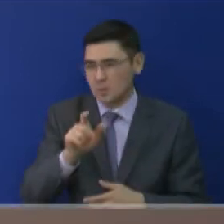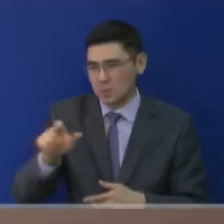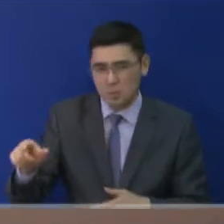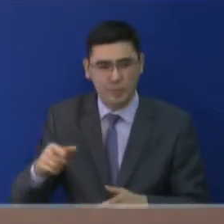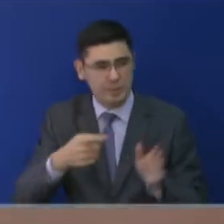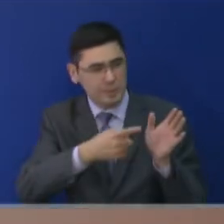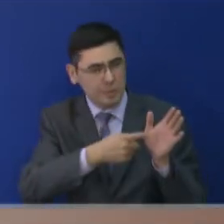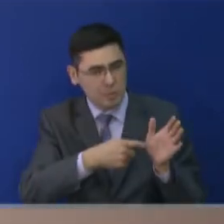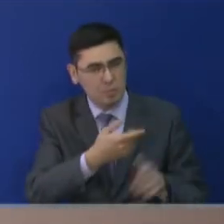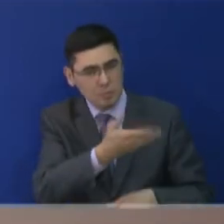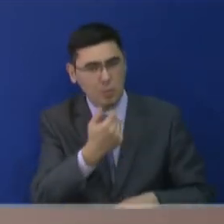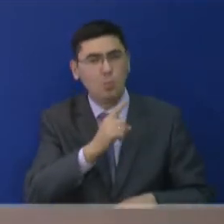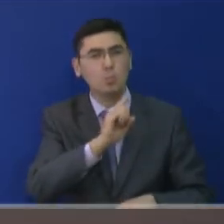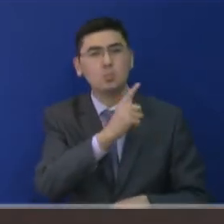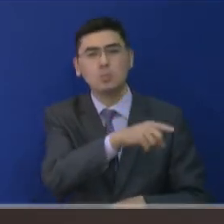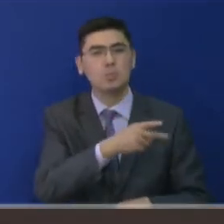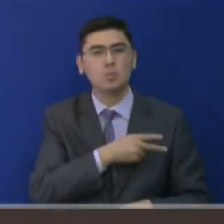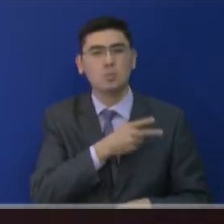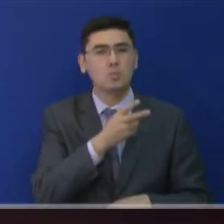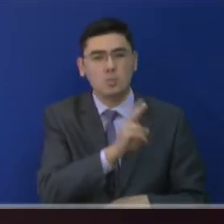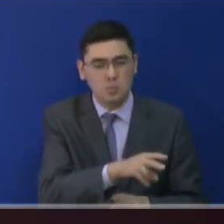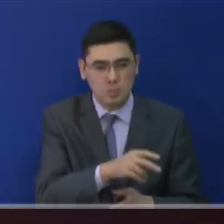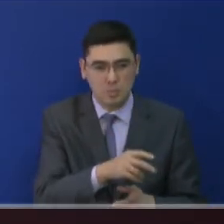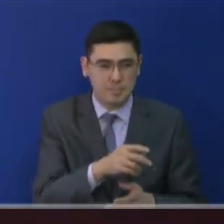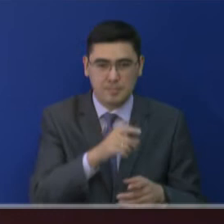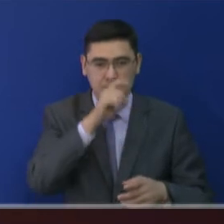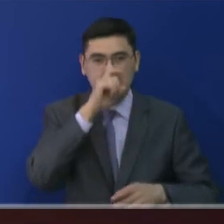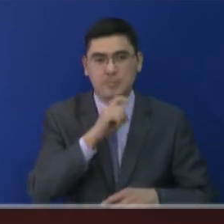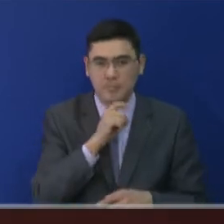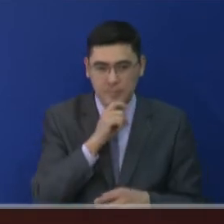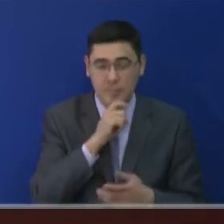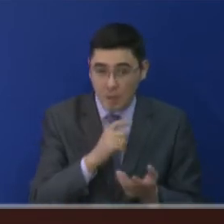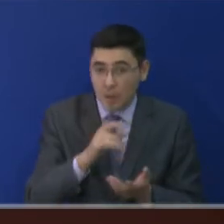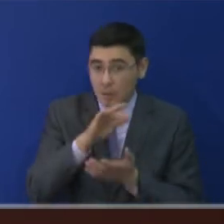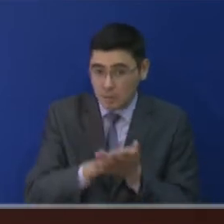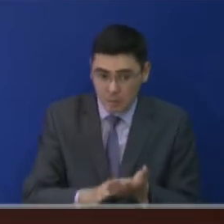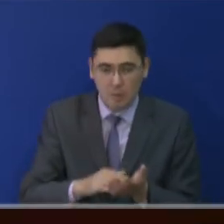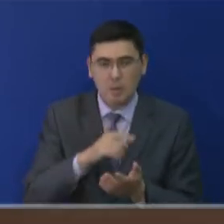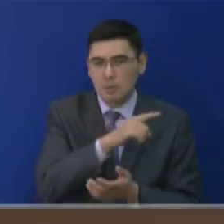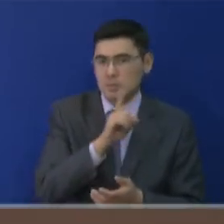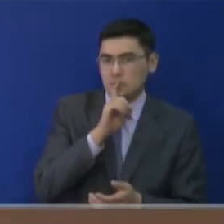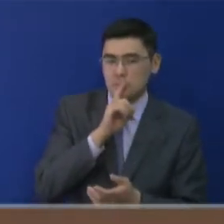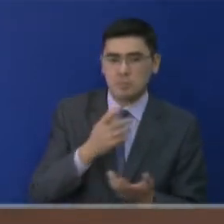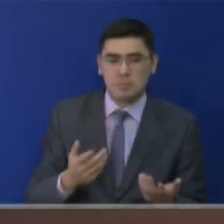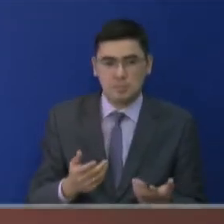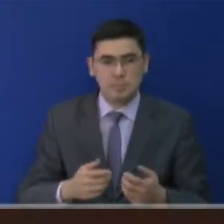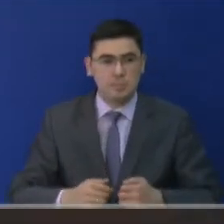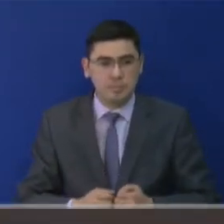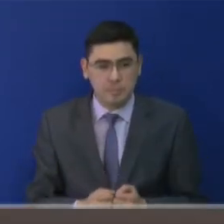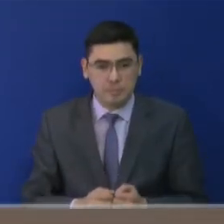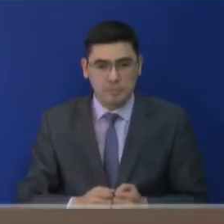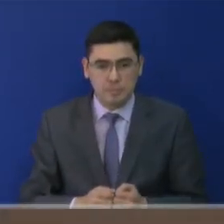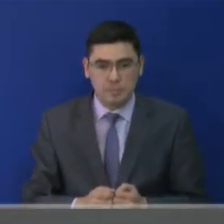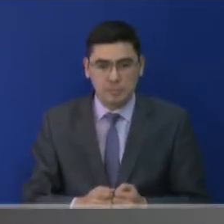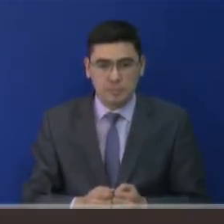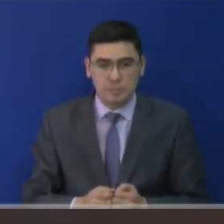бейне жазба әлеуметтік желіге тарап кетті. Армияға жараған адам қалай жүрегі ұстайды? Ол біреудің жүрегін тоқтатпаса, жүрегі ұстап